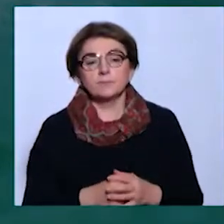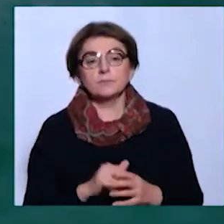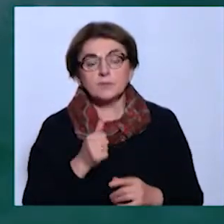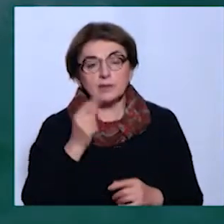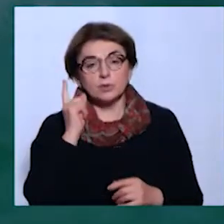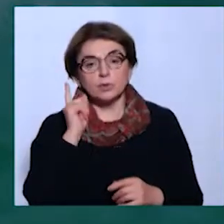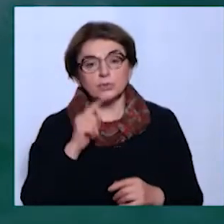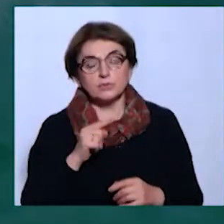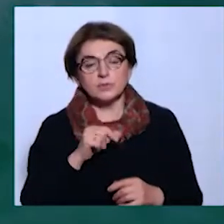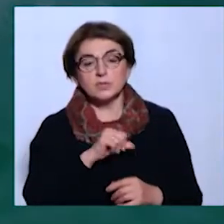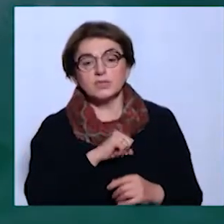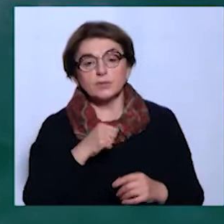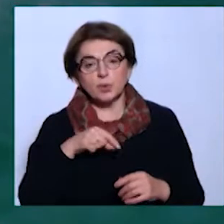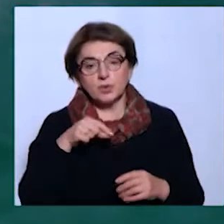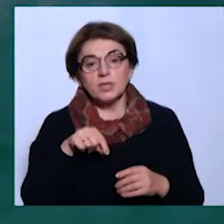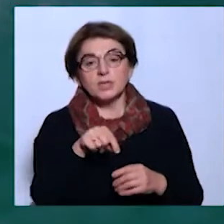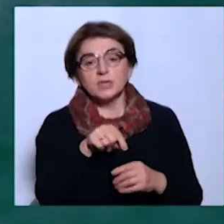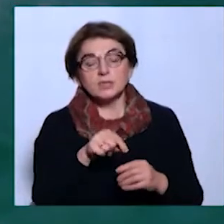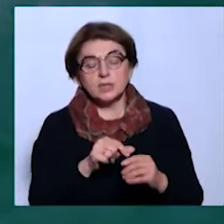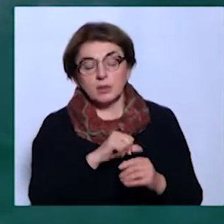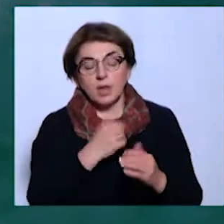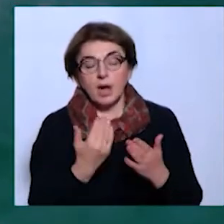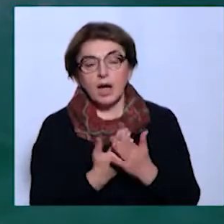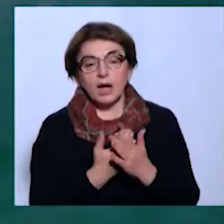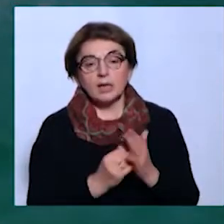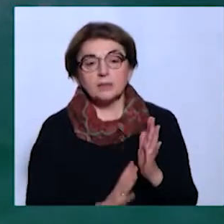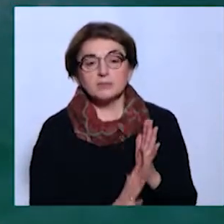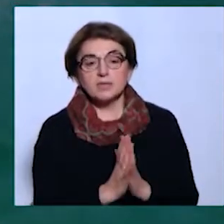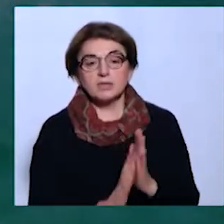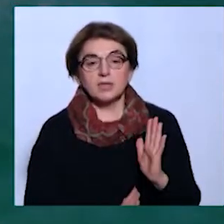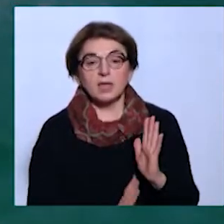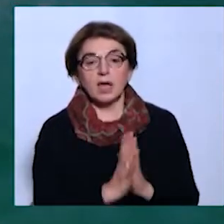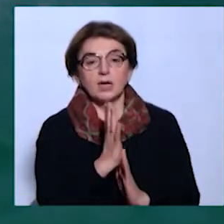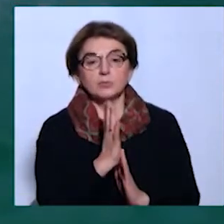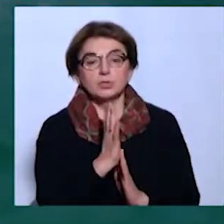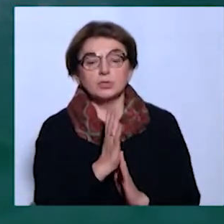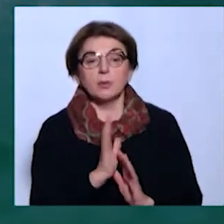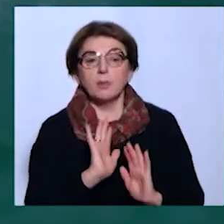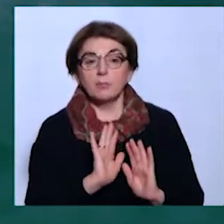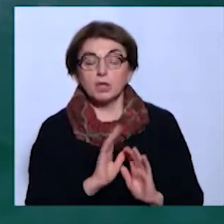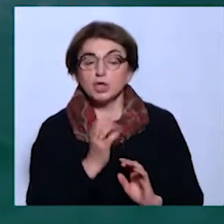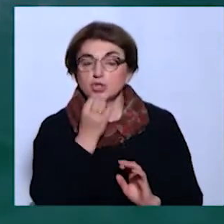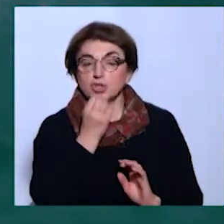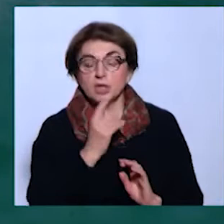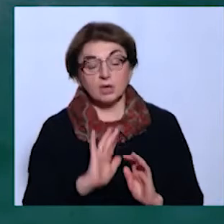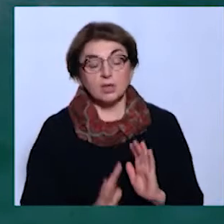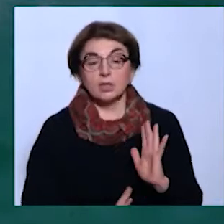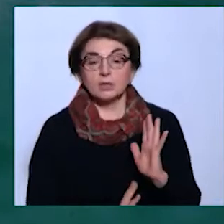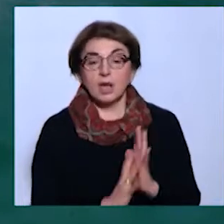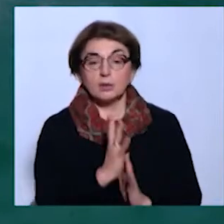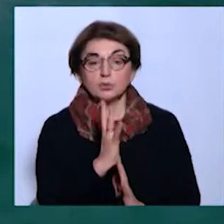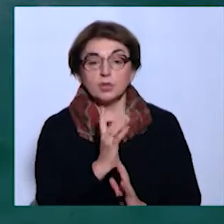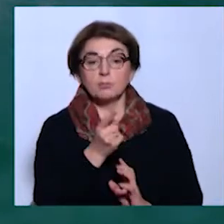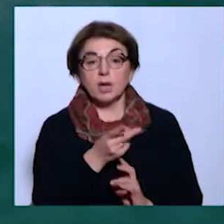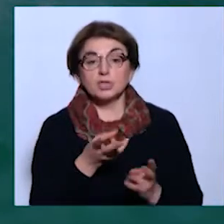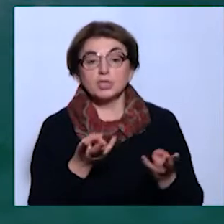მოგეხსენებათ, თესლისაგან მცენარე აღმოცენდება. მაგრამ სანამ იგი აღმოცენდებოდეს,